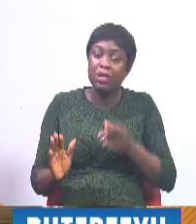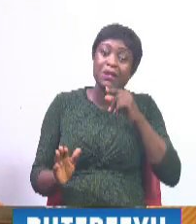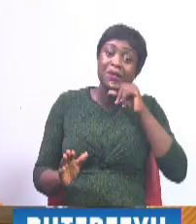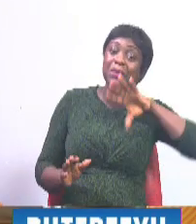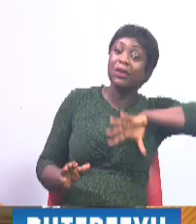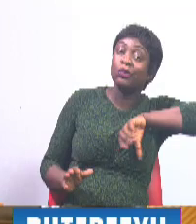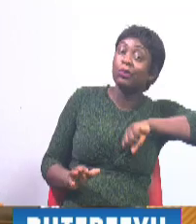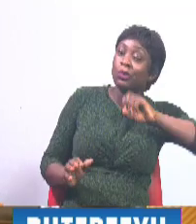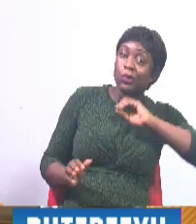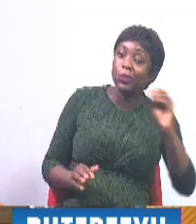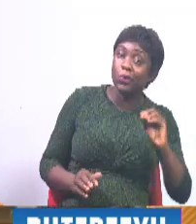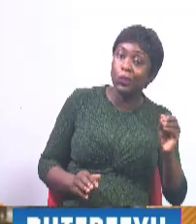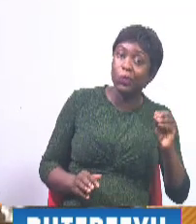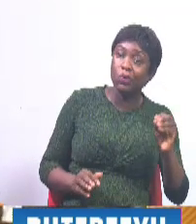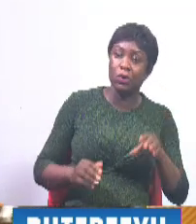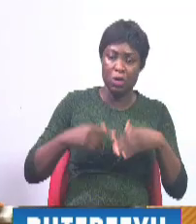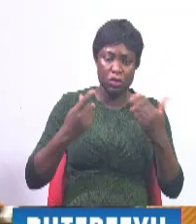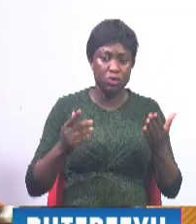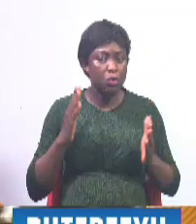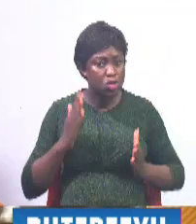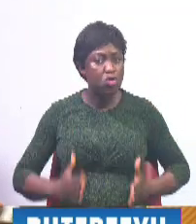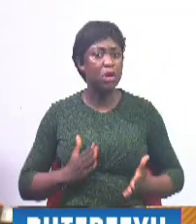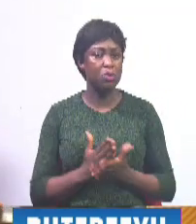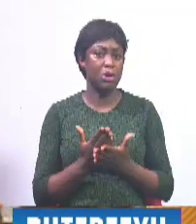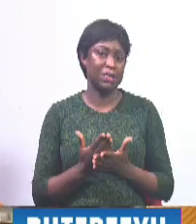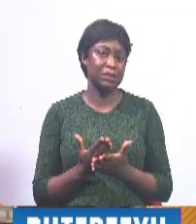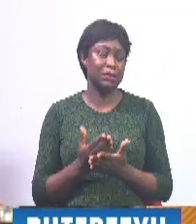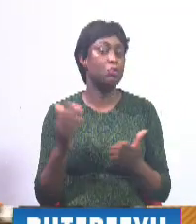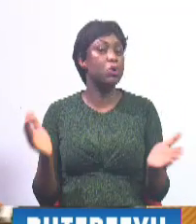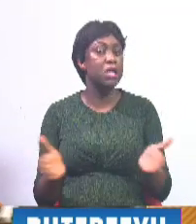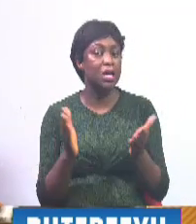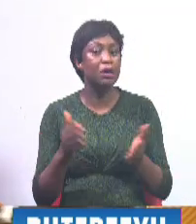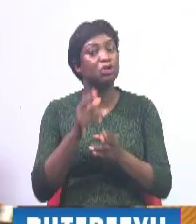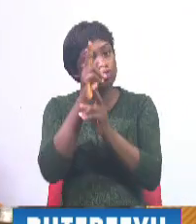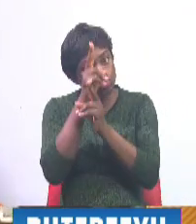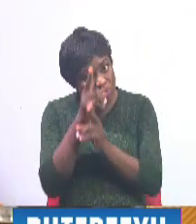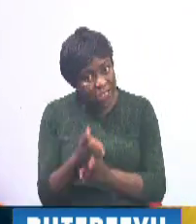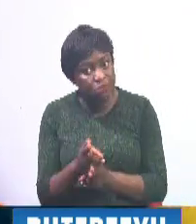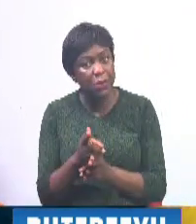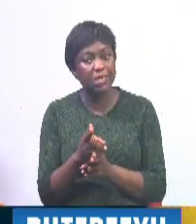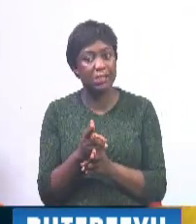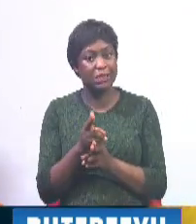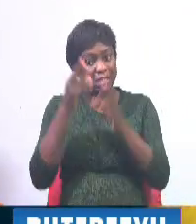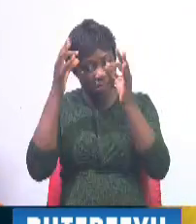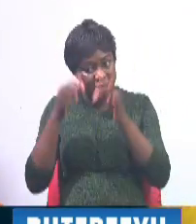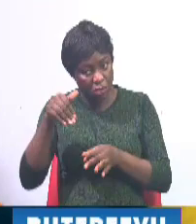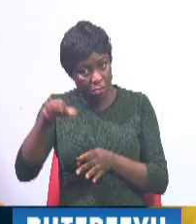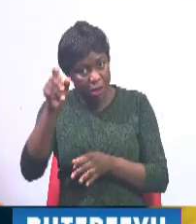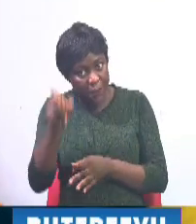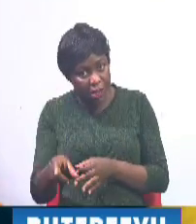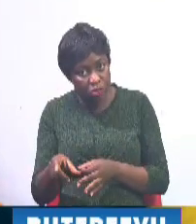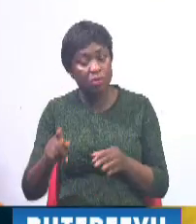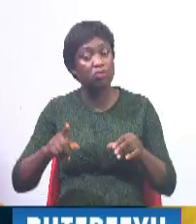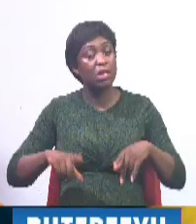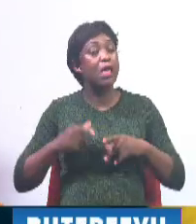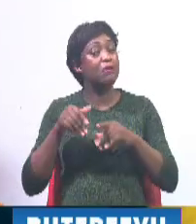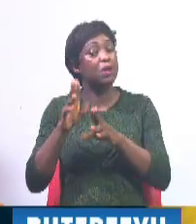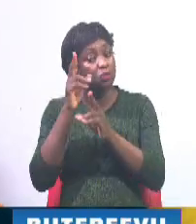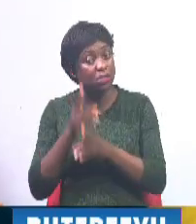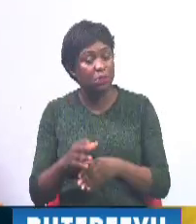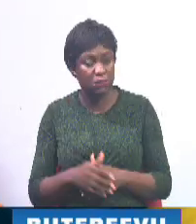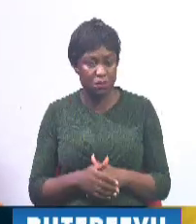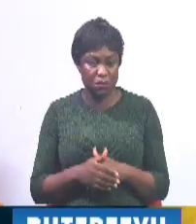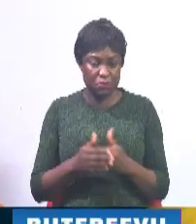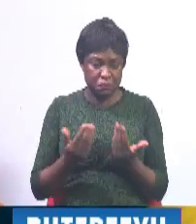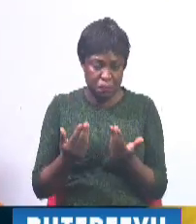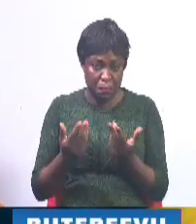ffe kye tukubiriza mu ddembe ly'obuntu si ekitiibwa mu bulamu bw'omuntu ne mukusalawo kw'omuntu mu ngeri y'emu kubanga it's